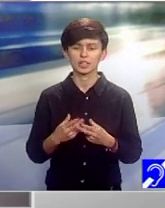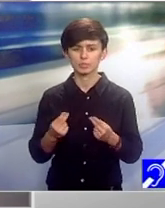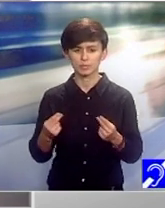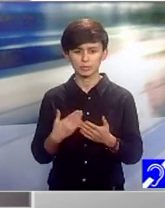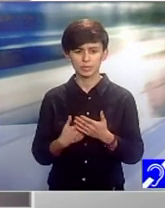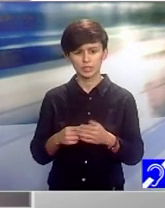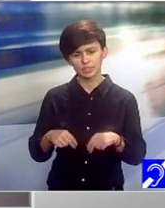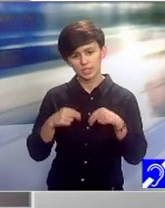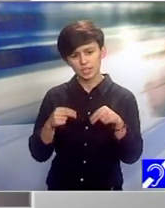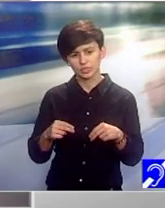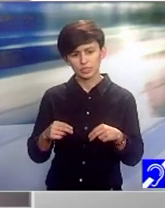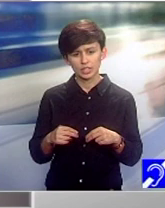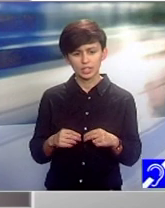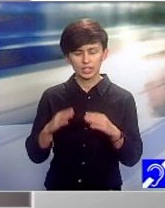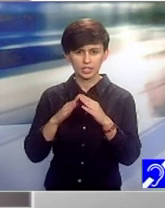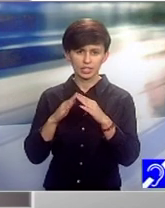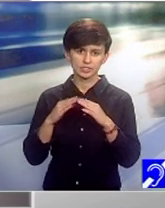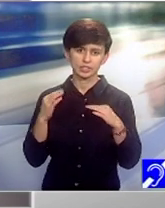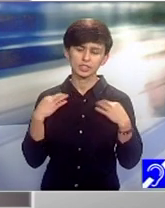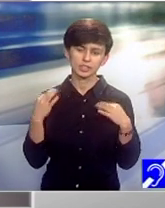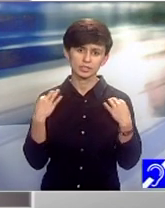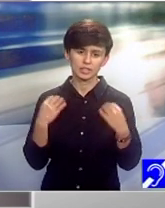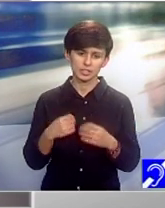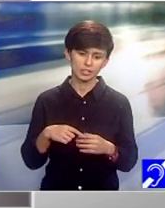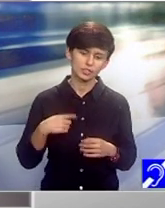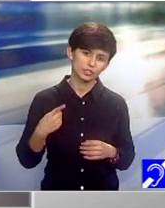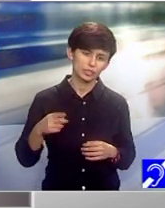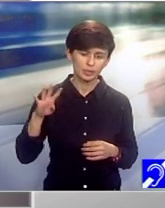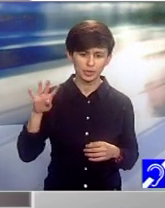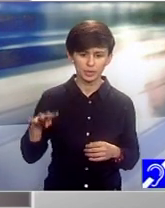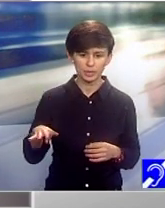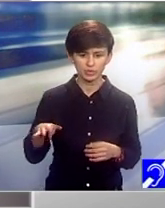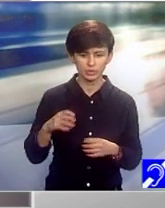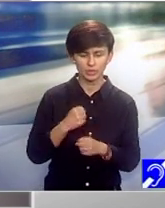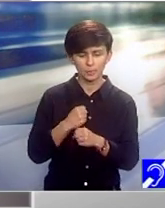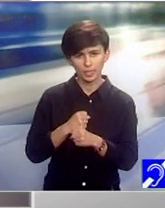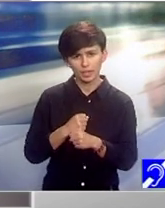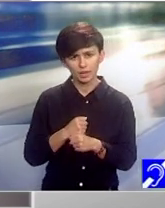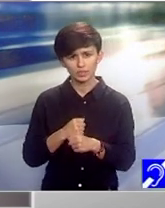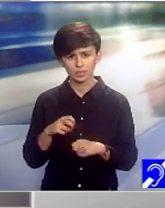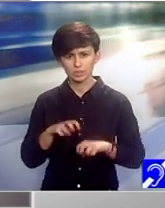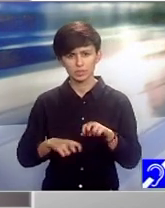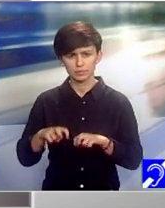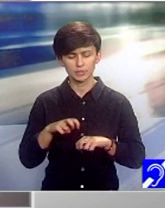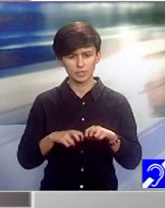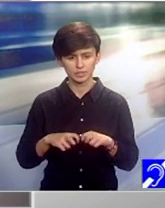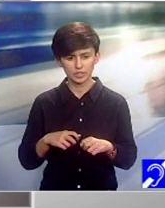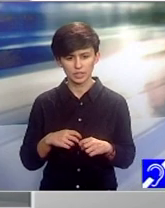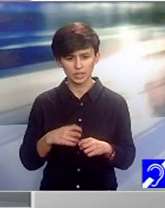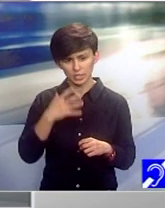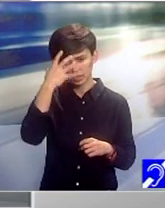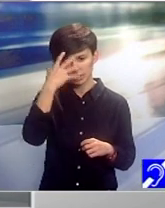CNS. Și da, după 3 luni jumătate, aproape 4, am făcut tomograful și s-a dovedit că tot a fost ok în afară